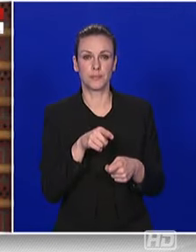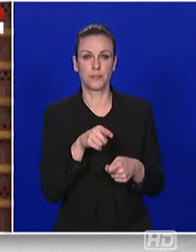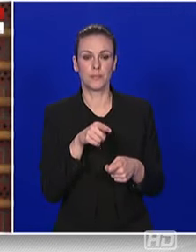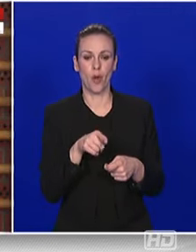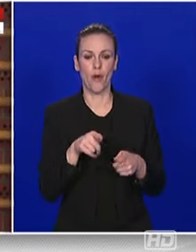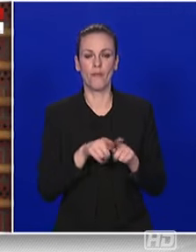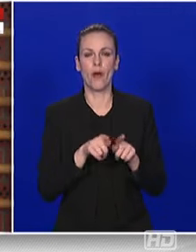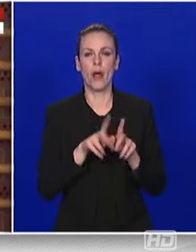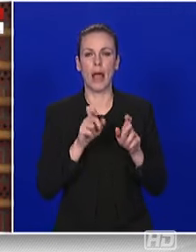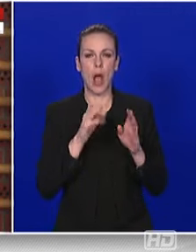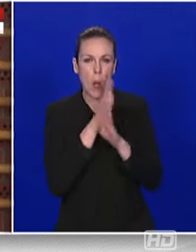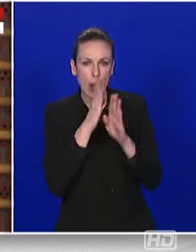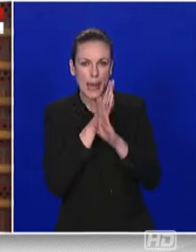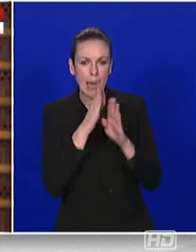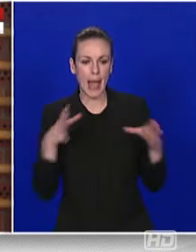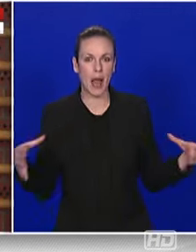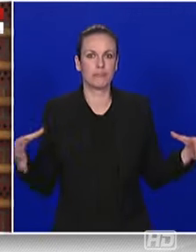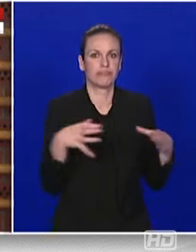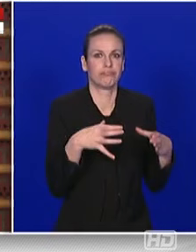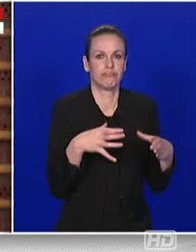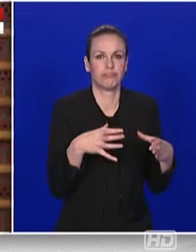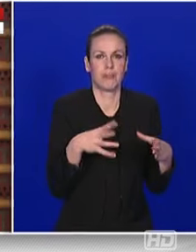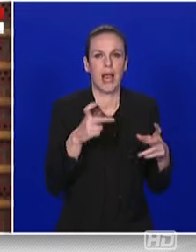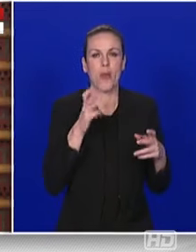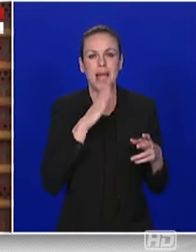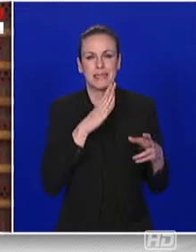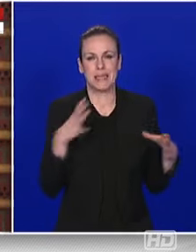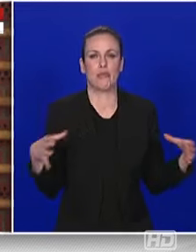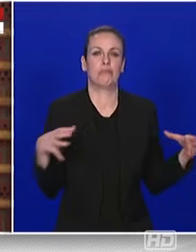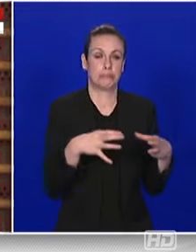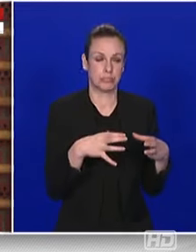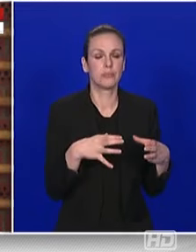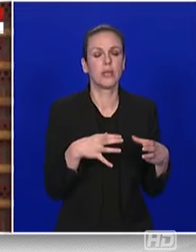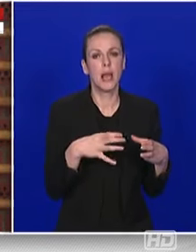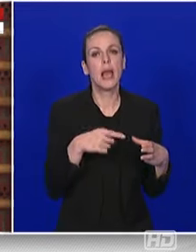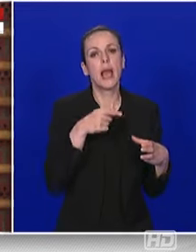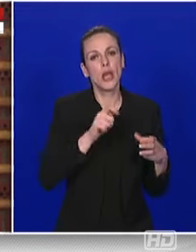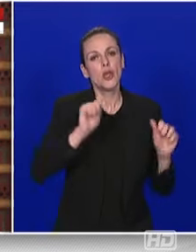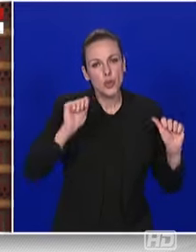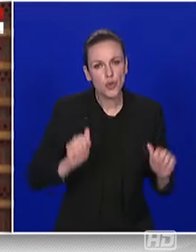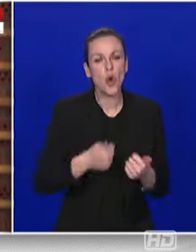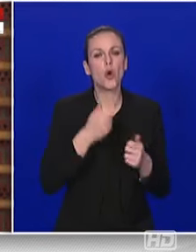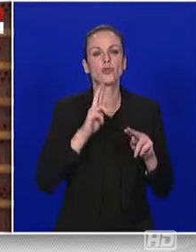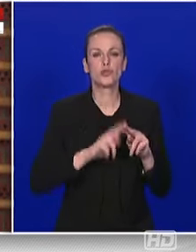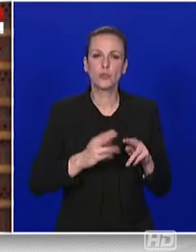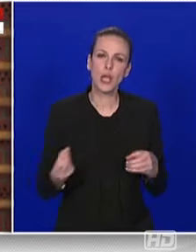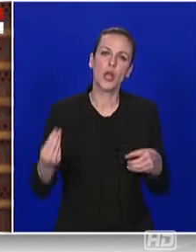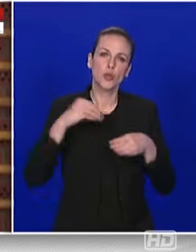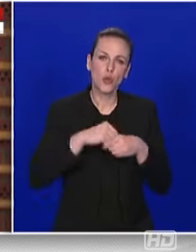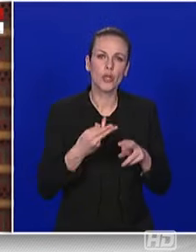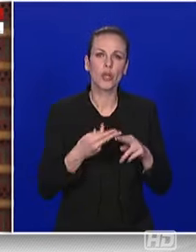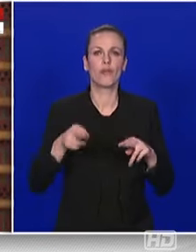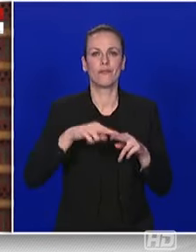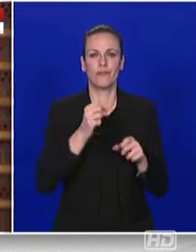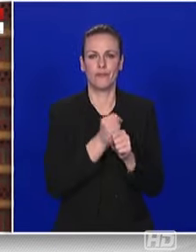ilegalnih okupljanja, tu će se još dodatno angažirati